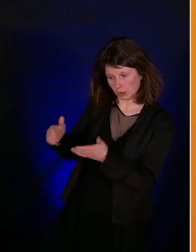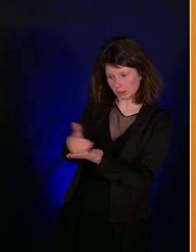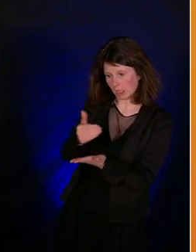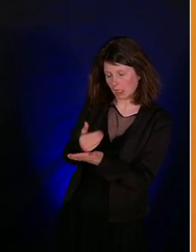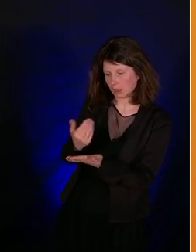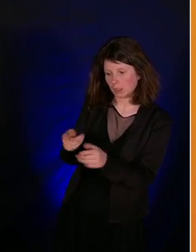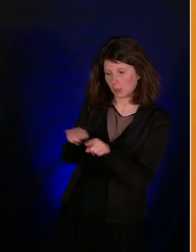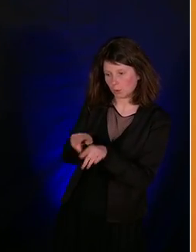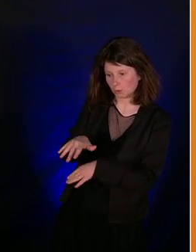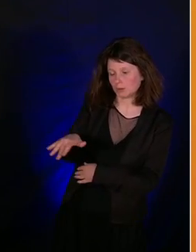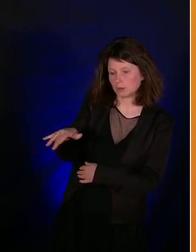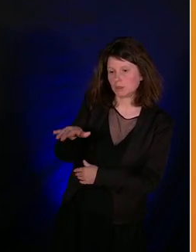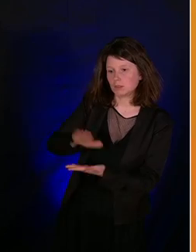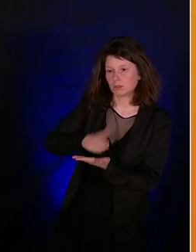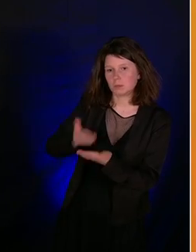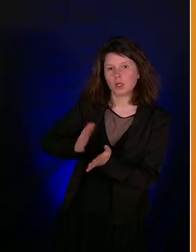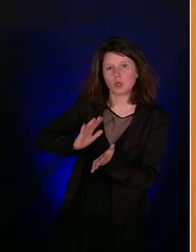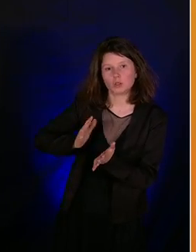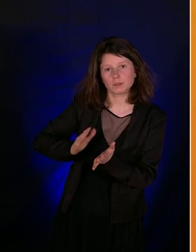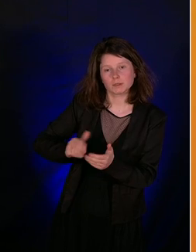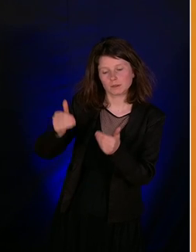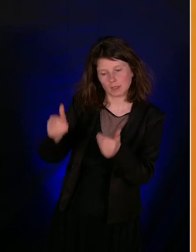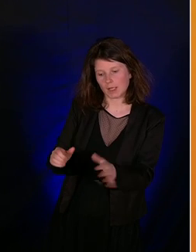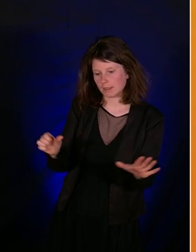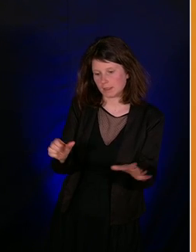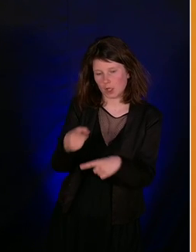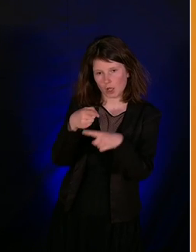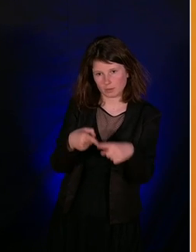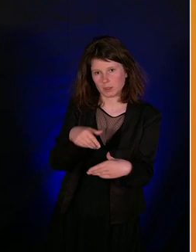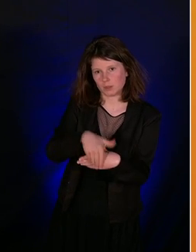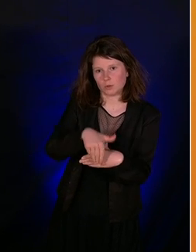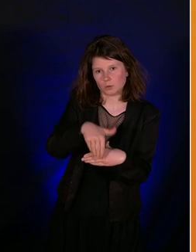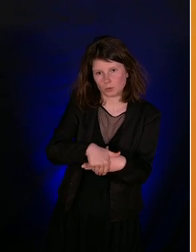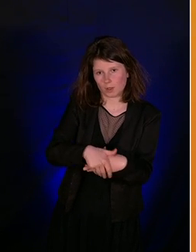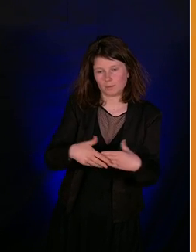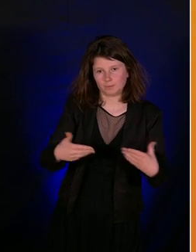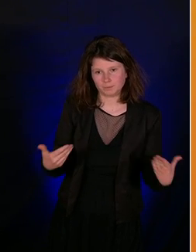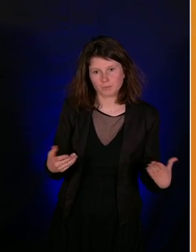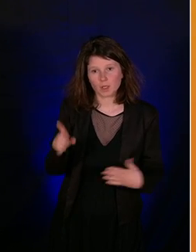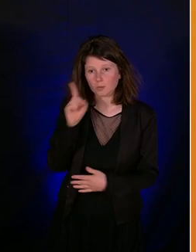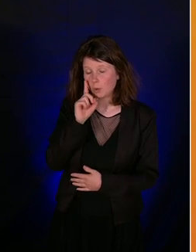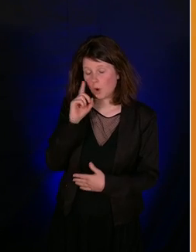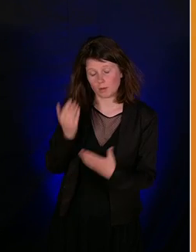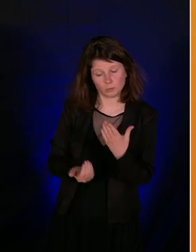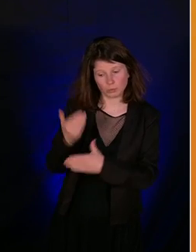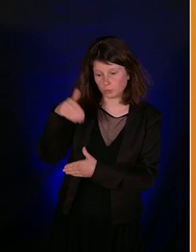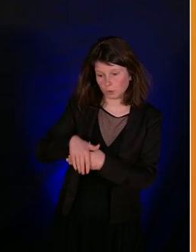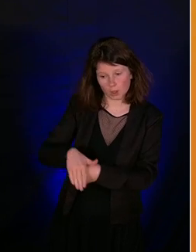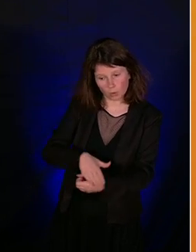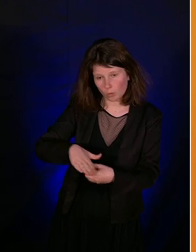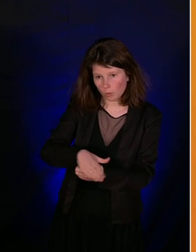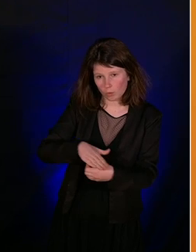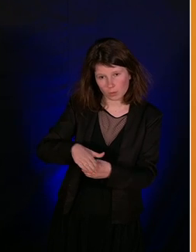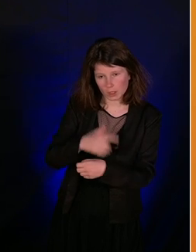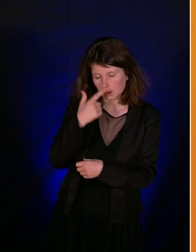euh la traduction en langue des signes s'arrêtera à 18h30 ce soir encore une fois parce que et bien après toute une journée c'est c'est bien